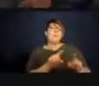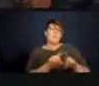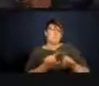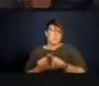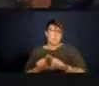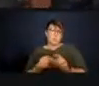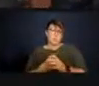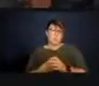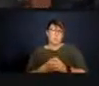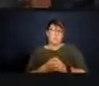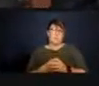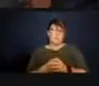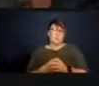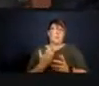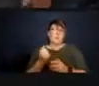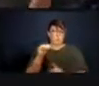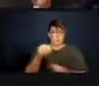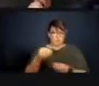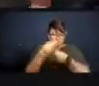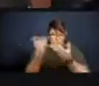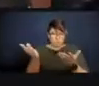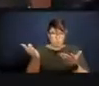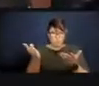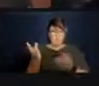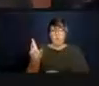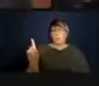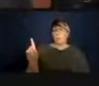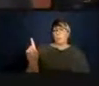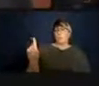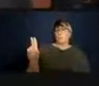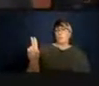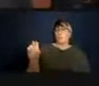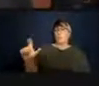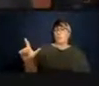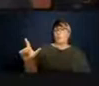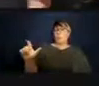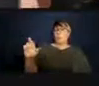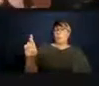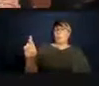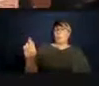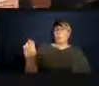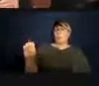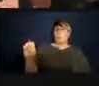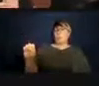Pia ili tuhakikishe ya kuwa kila mtu ameelewa,